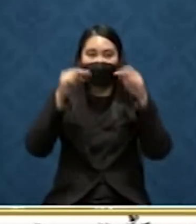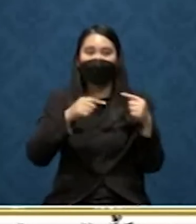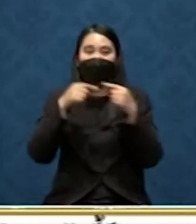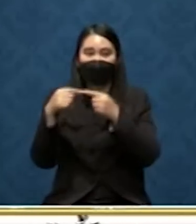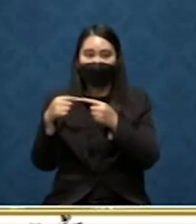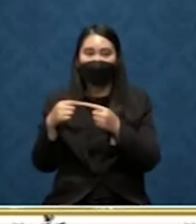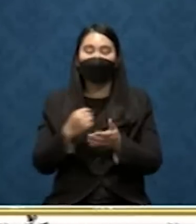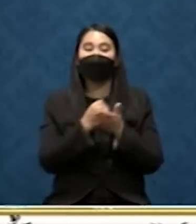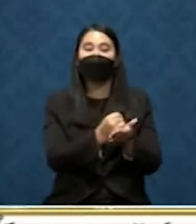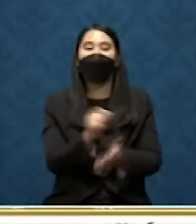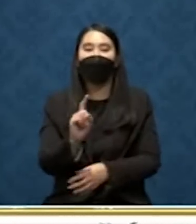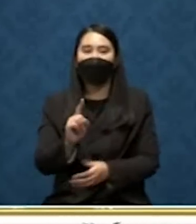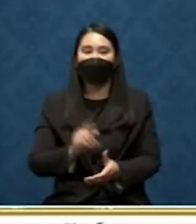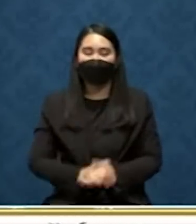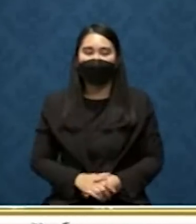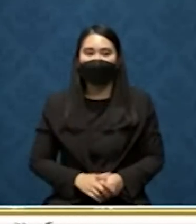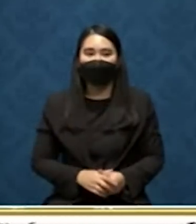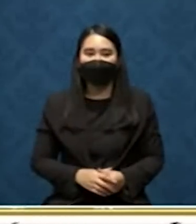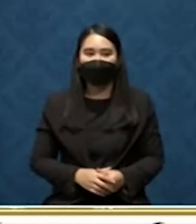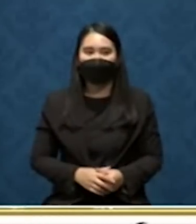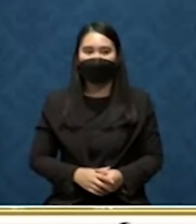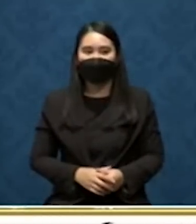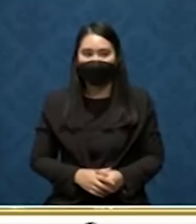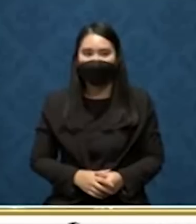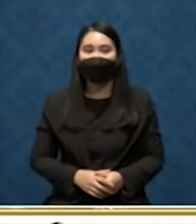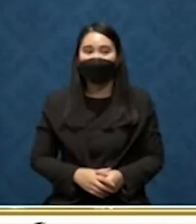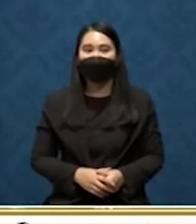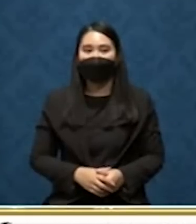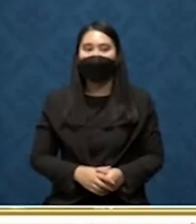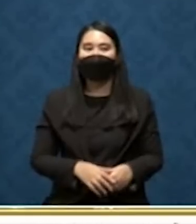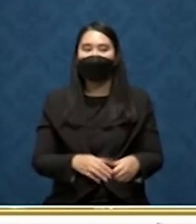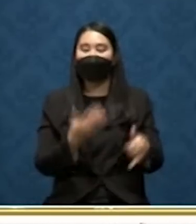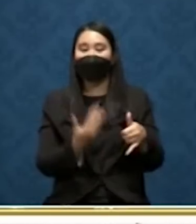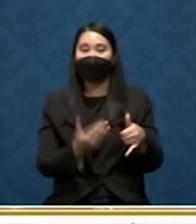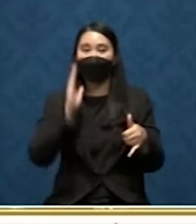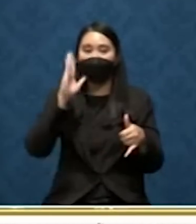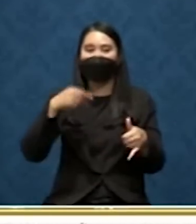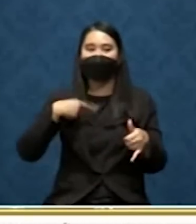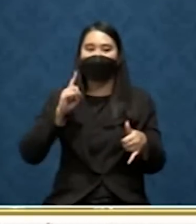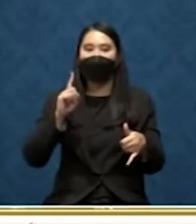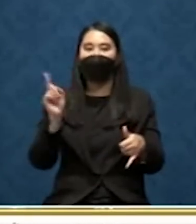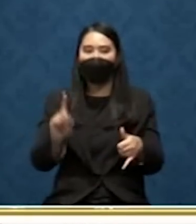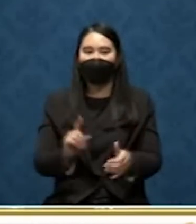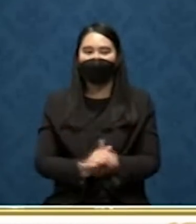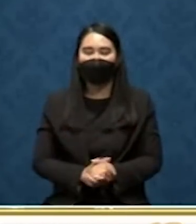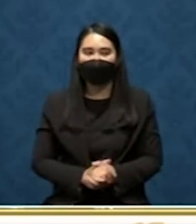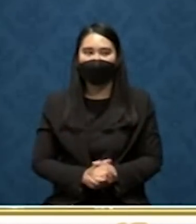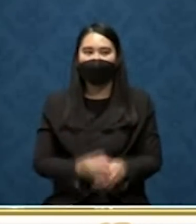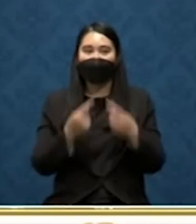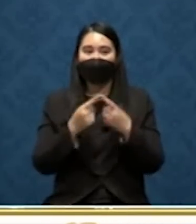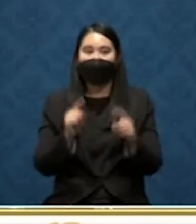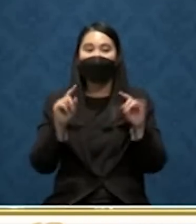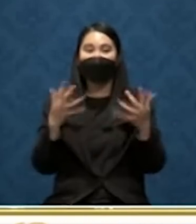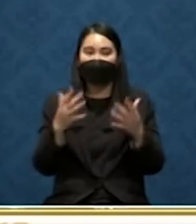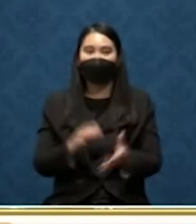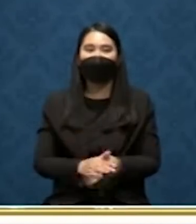นใหกคนแนี้ยงไฮะเจ้าบ้านคนนี้จะได้อะไรบ้างฮะไม่ต้องแลกใจเลย ถ้าจิกซ